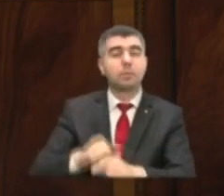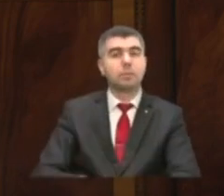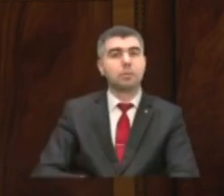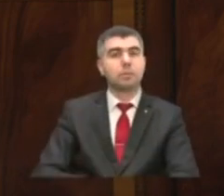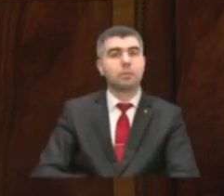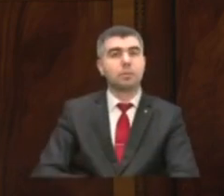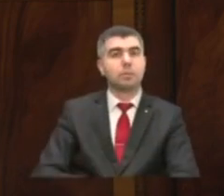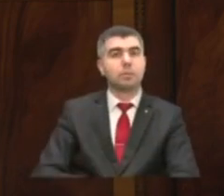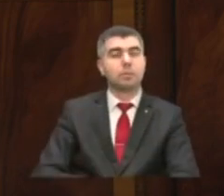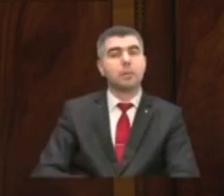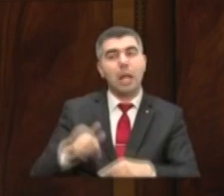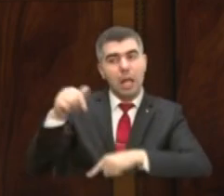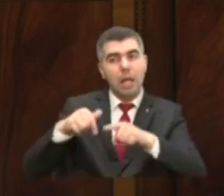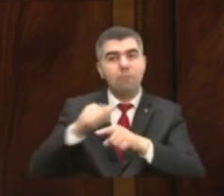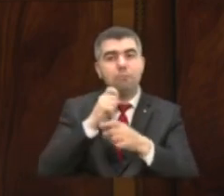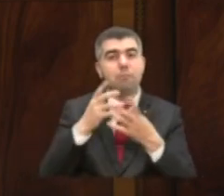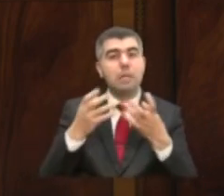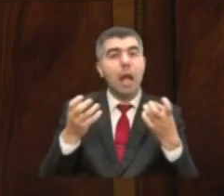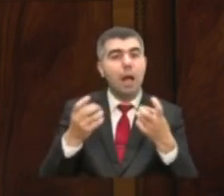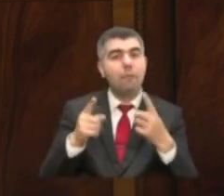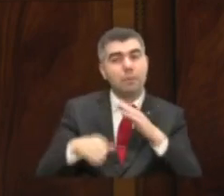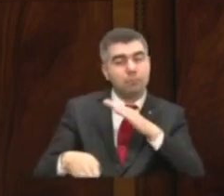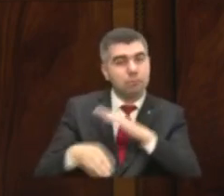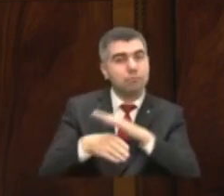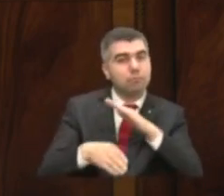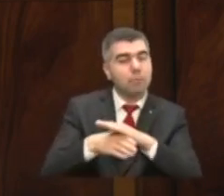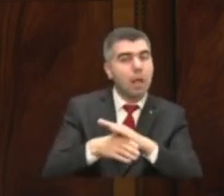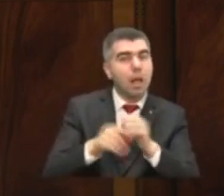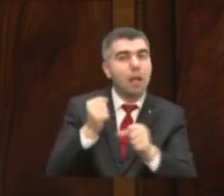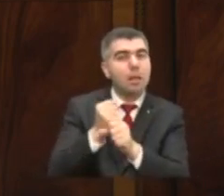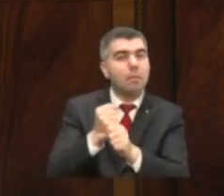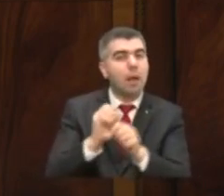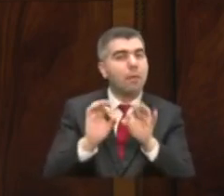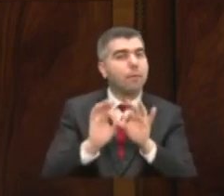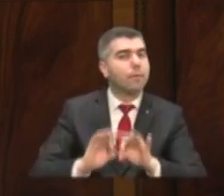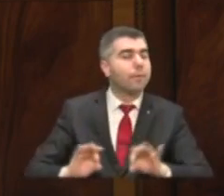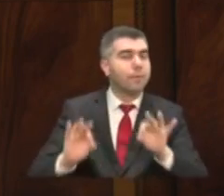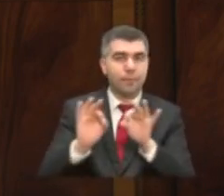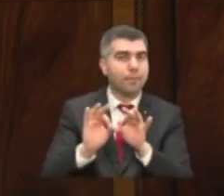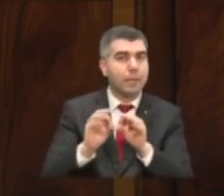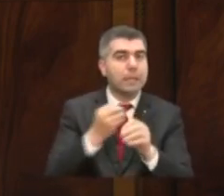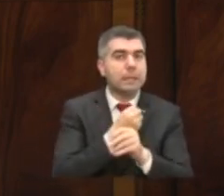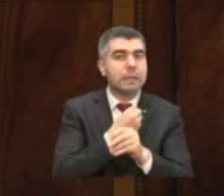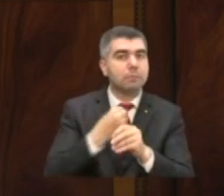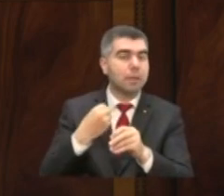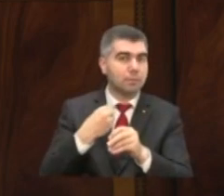وكذلك الاستقالات المتكررة والتي تعبر عن الوضعية